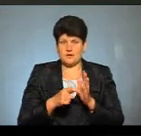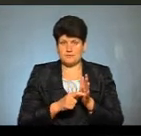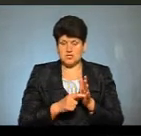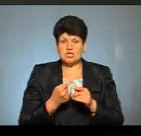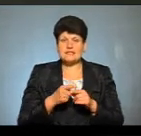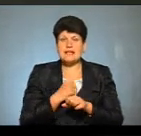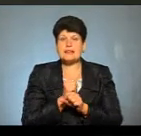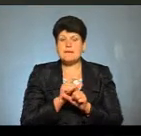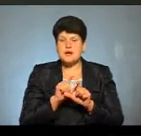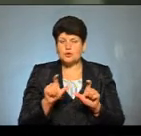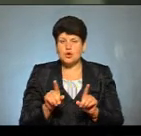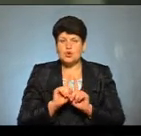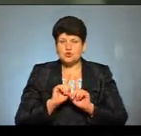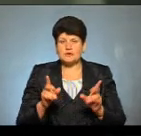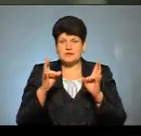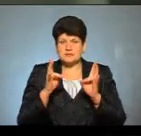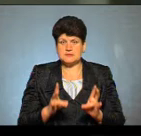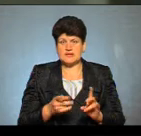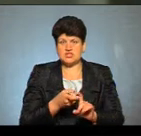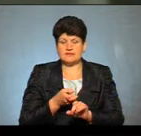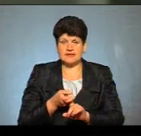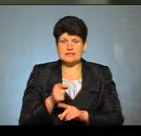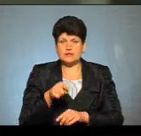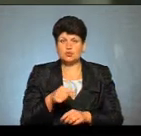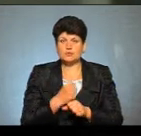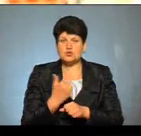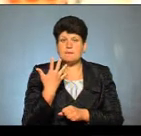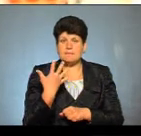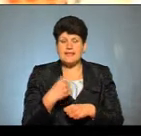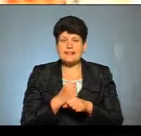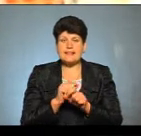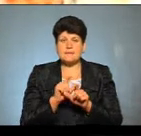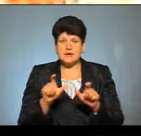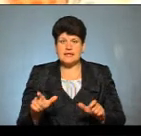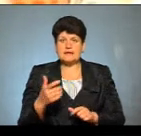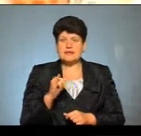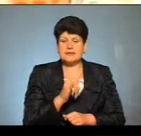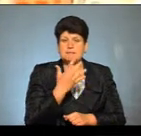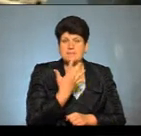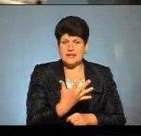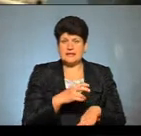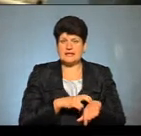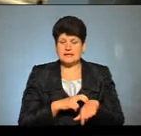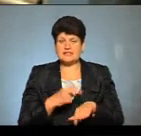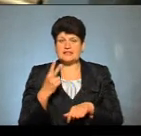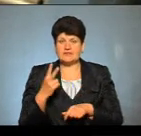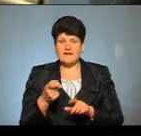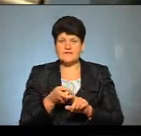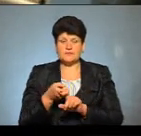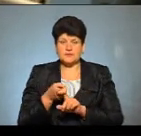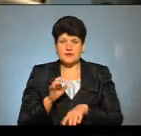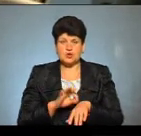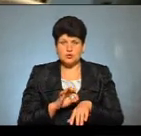Це лабораторія особливо небезпечних інфекцій. Тут працюють 5 лаборантів і 5 лікарів, 2 вірусологи та 3 лікарі